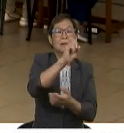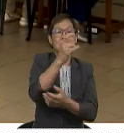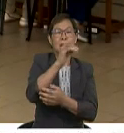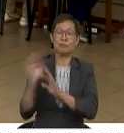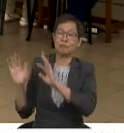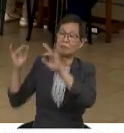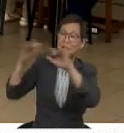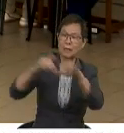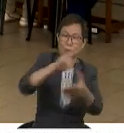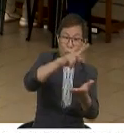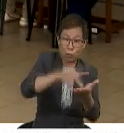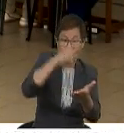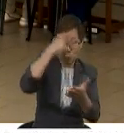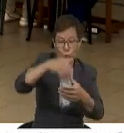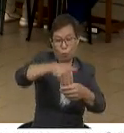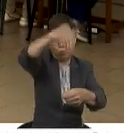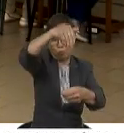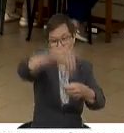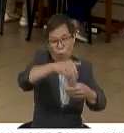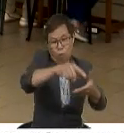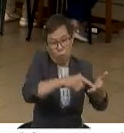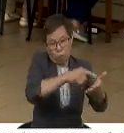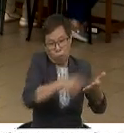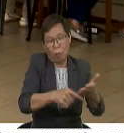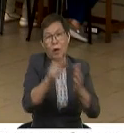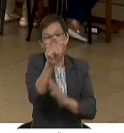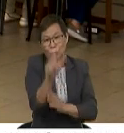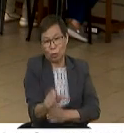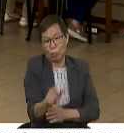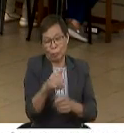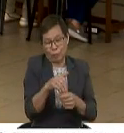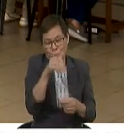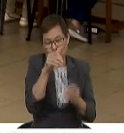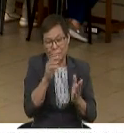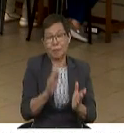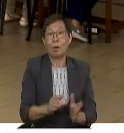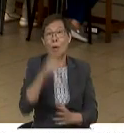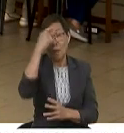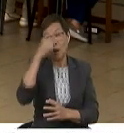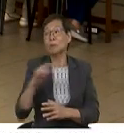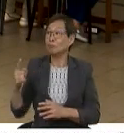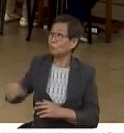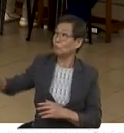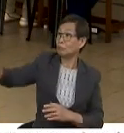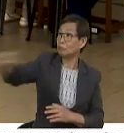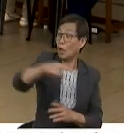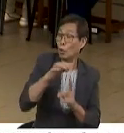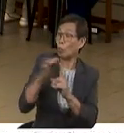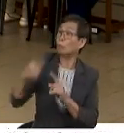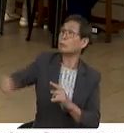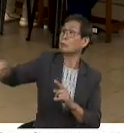pusat mengundi ini untuk menunaikan tanggungjawab beliau sebagai seorang pengundi. Jadi bagi orang ramai,